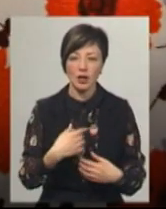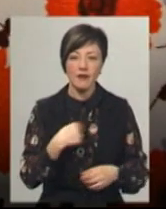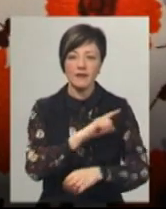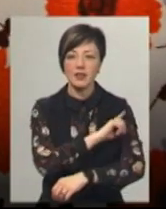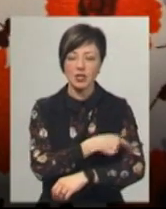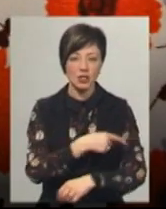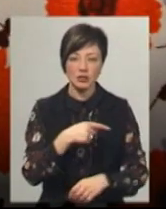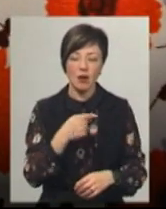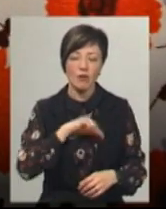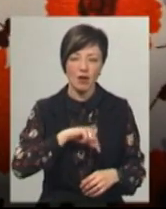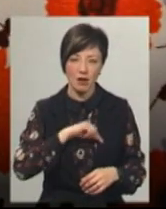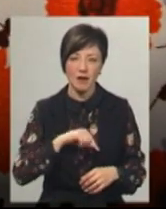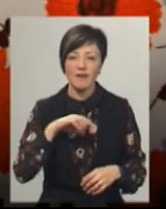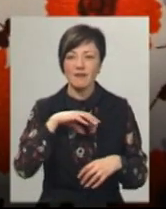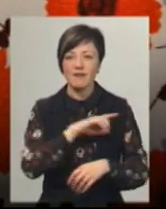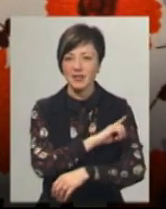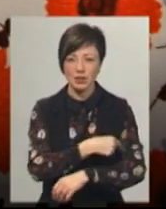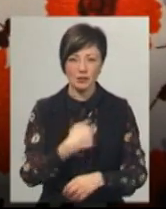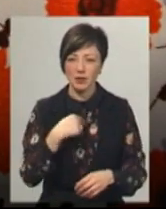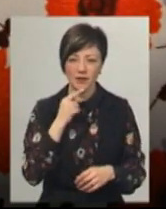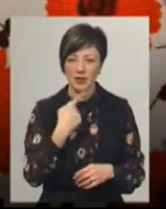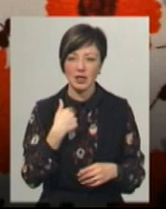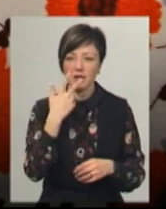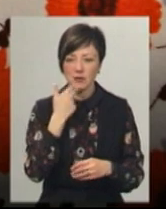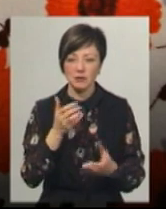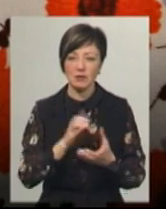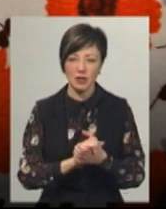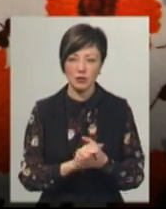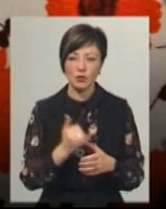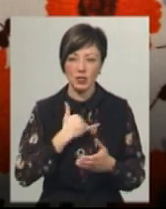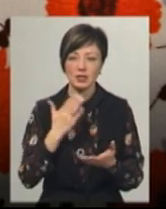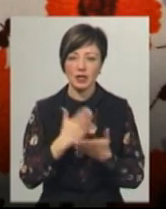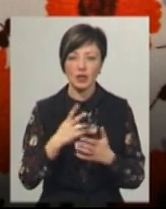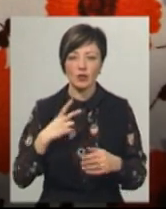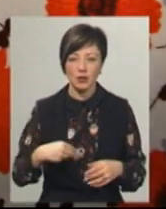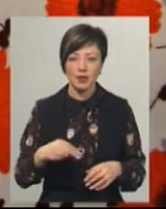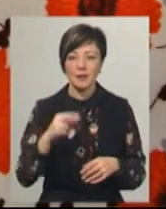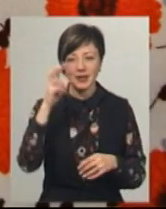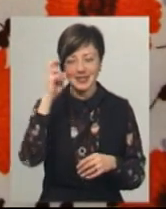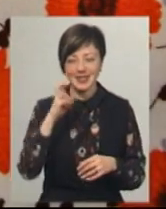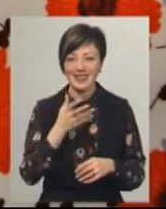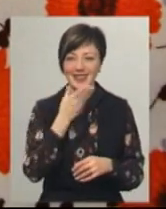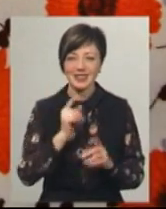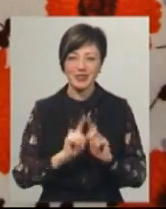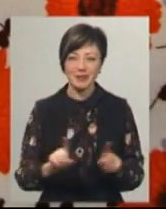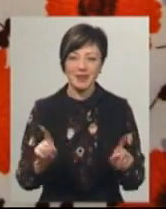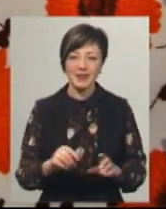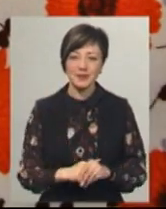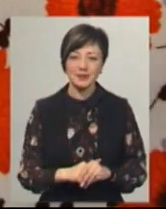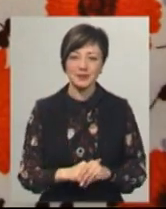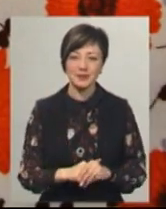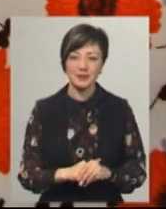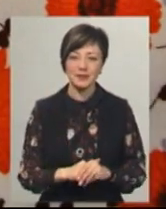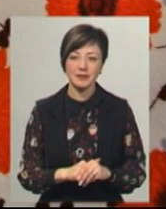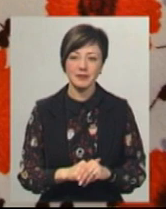фізично тяжко, а морально. Фізично це для мене не тяжко, бо я вже з цим змирилася, що в нас є донечка, принцеса, що вона в нас особлива.